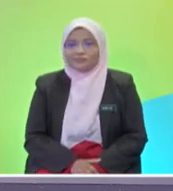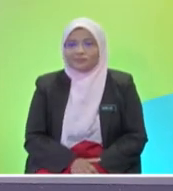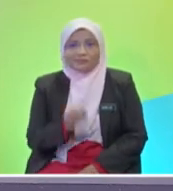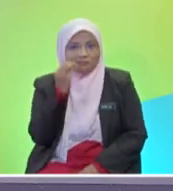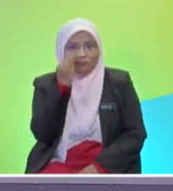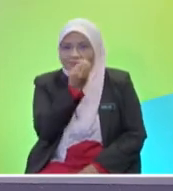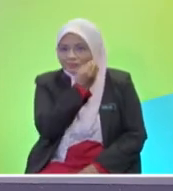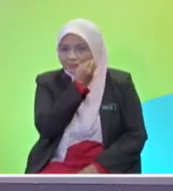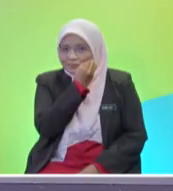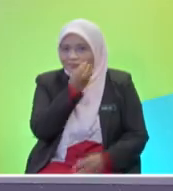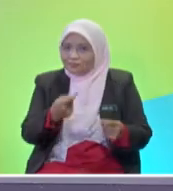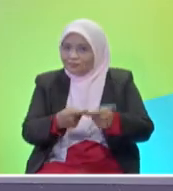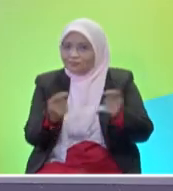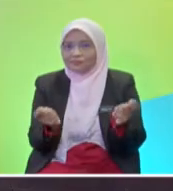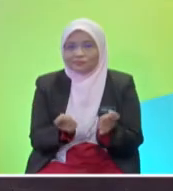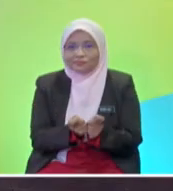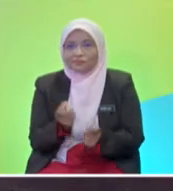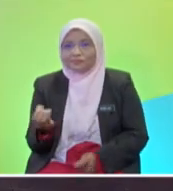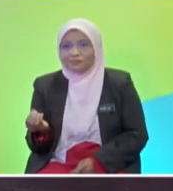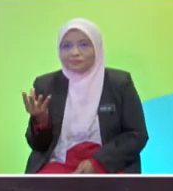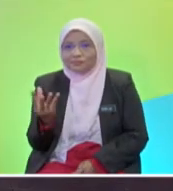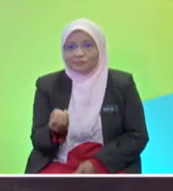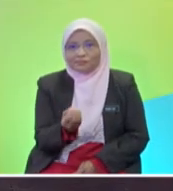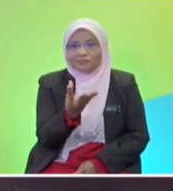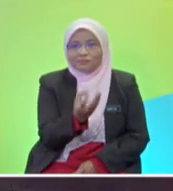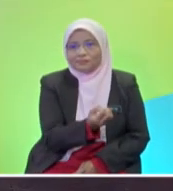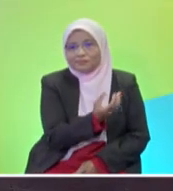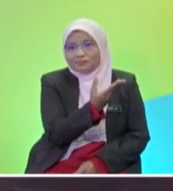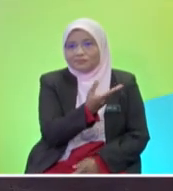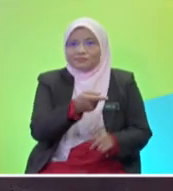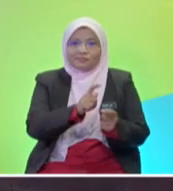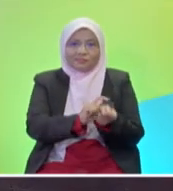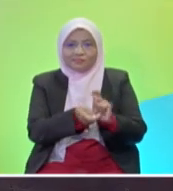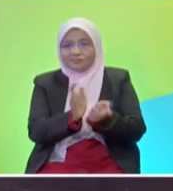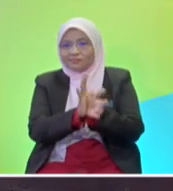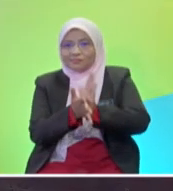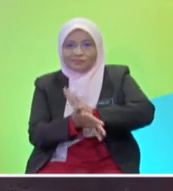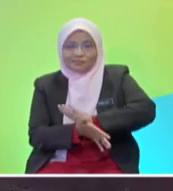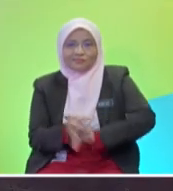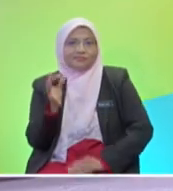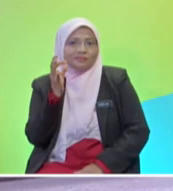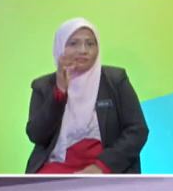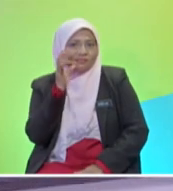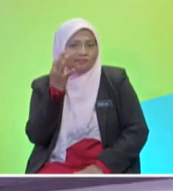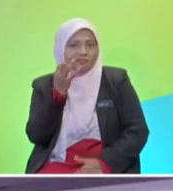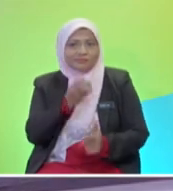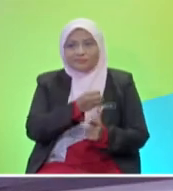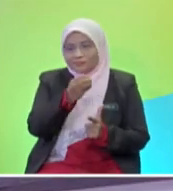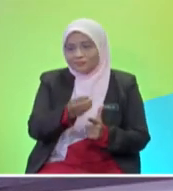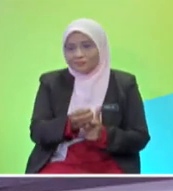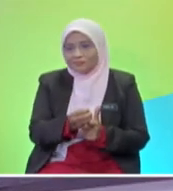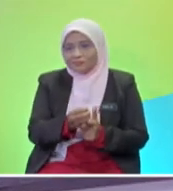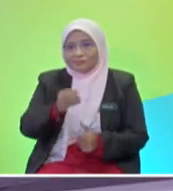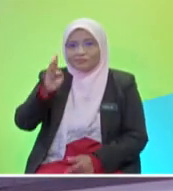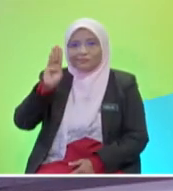pembiakan. Dia boleh jadi bertukar menjadi buah ataupun biji benih. Okey, boleh letakkan di hadapan. Di